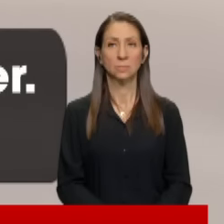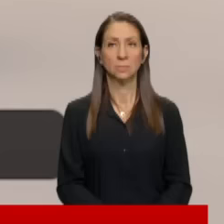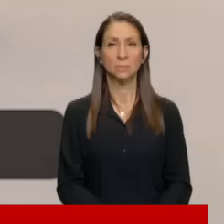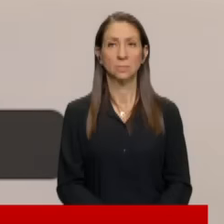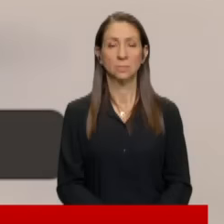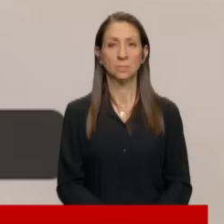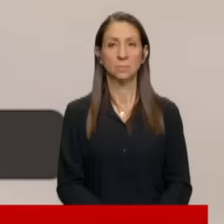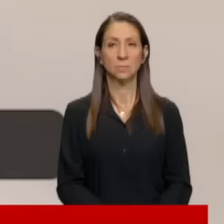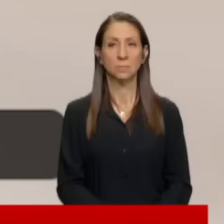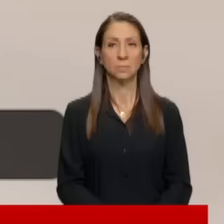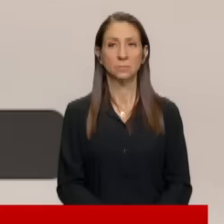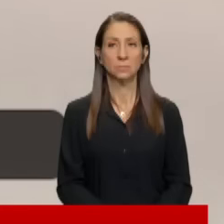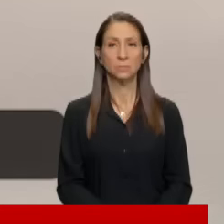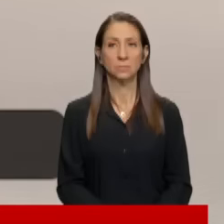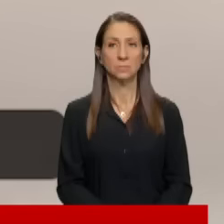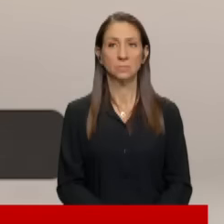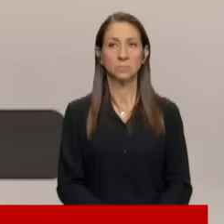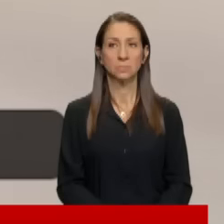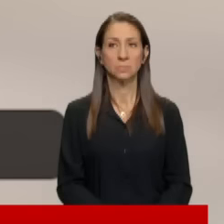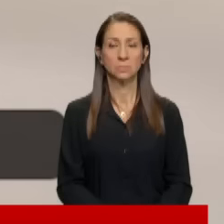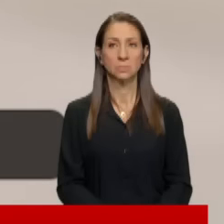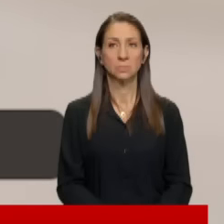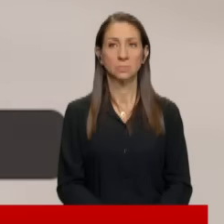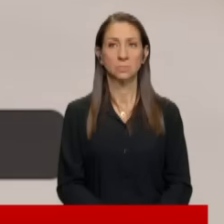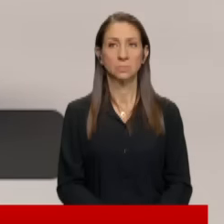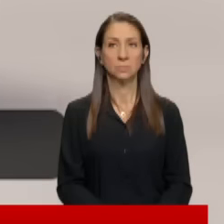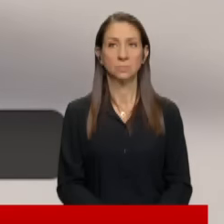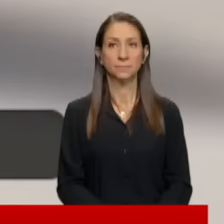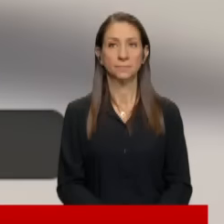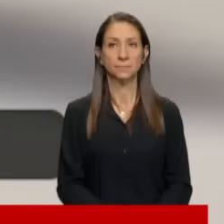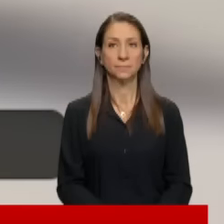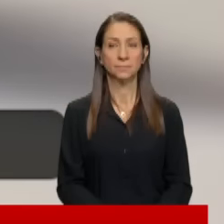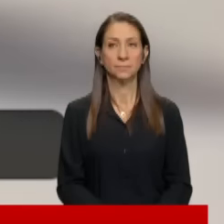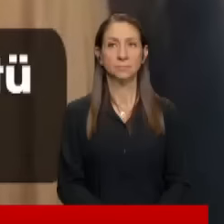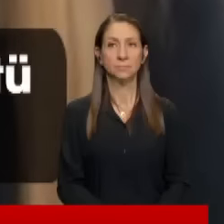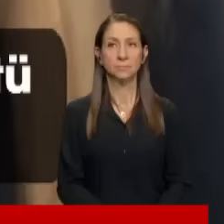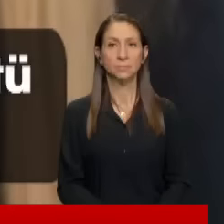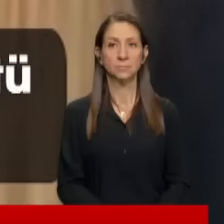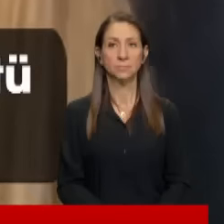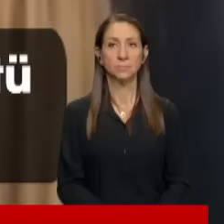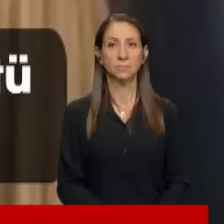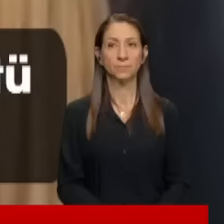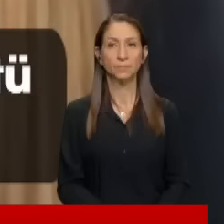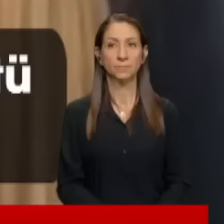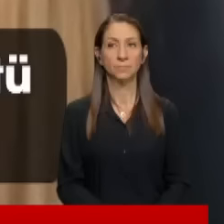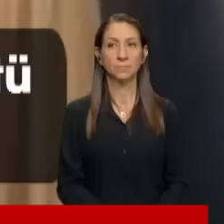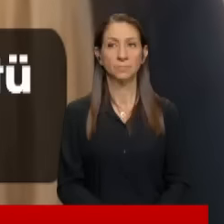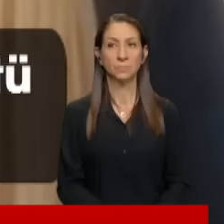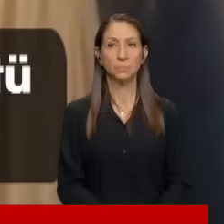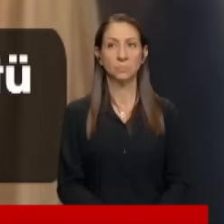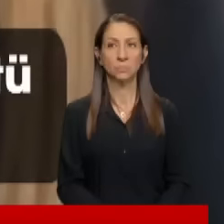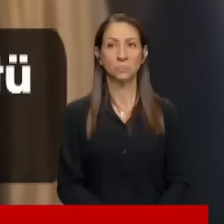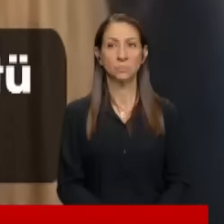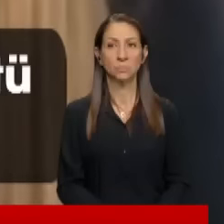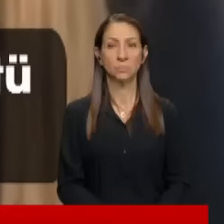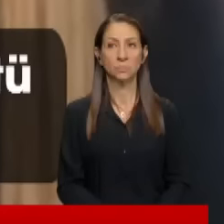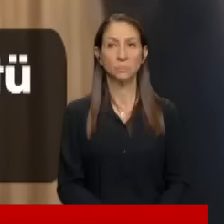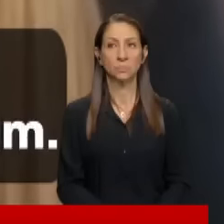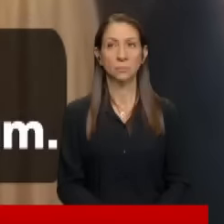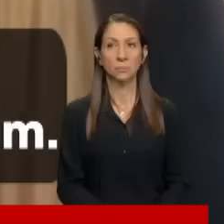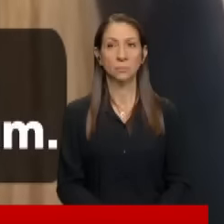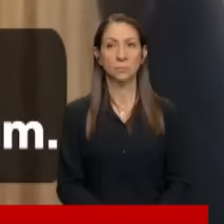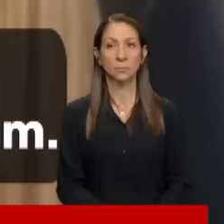ya. Ekibi çekecekmiş. Gel ekibini alabiliyorsan al bakalım. Yeter ya. Bir yeri yapıp bir yeri yapmıyorlar ya. İnanın çok kötü